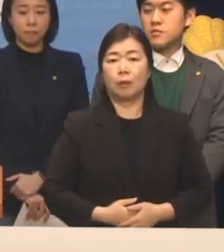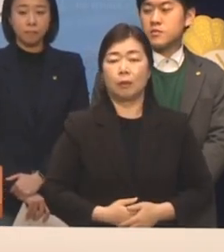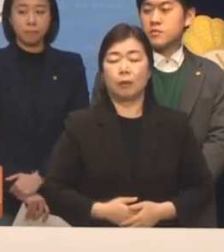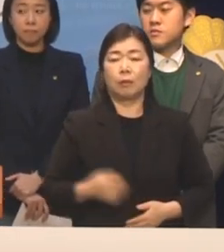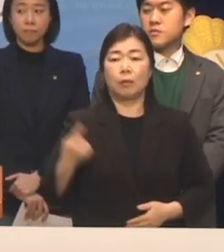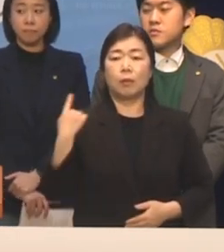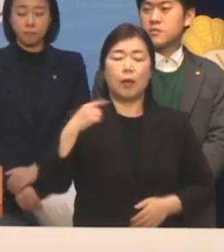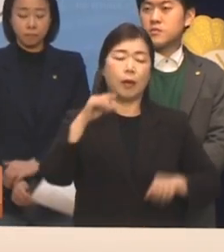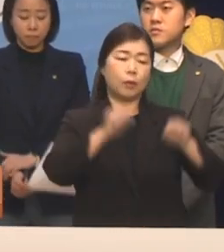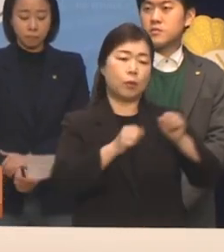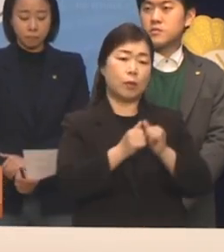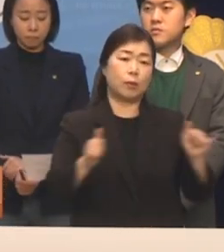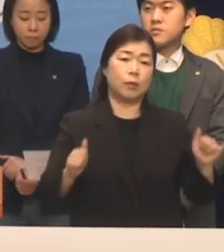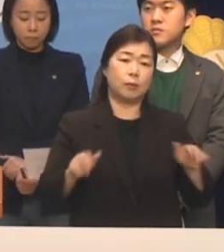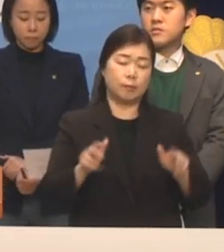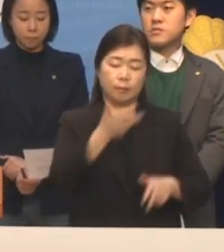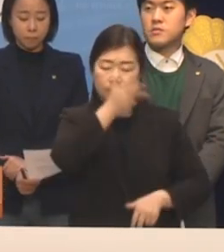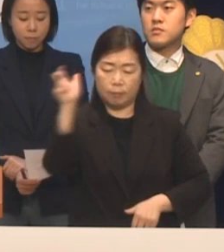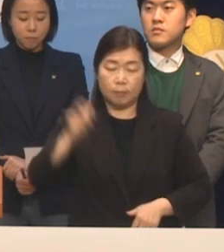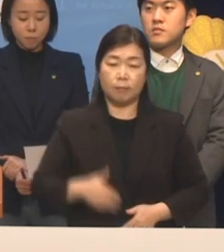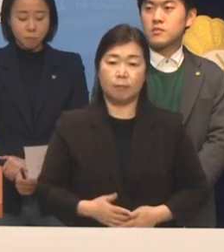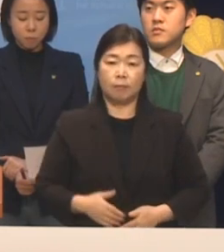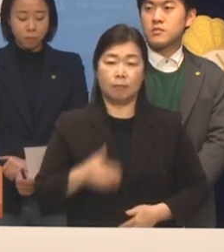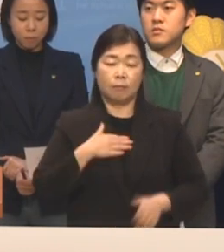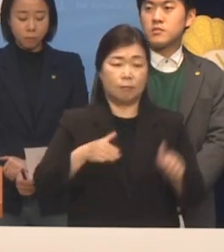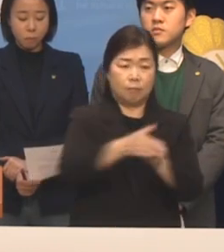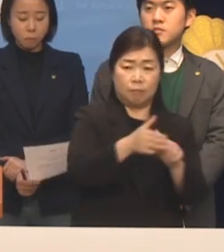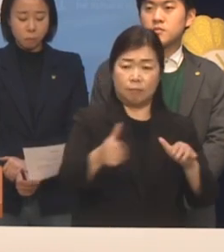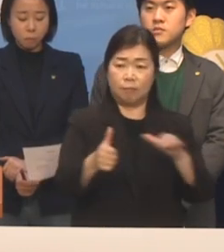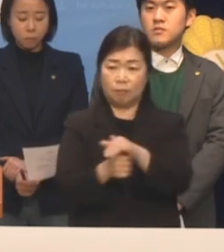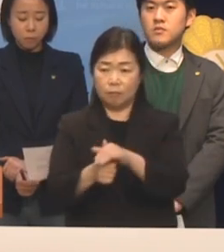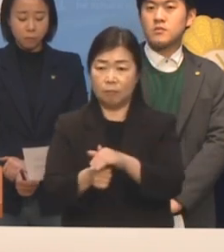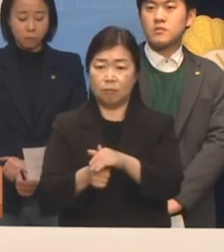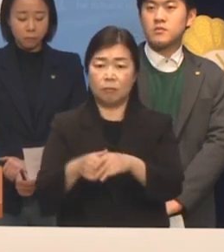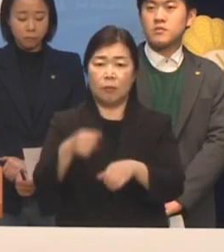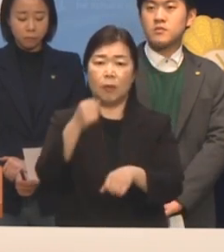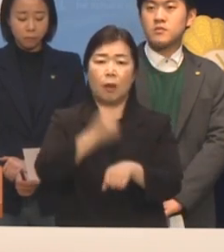용사들이 이제 와서 다시 자기 편을 욕하며 이합집산하고 있습니다.